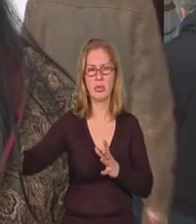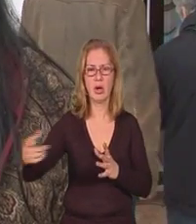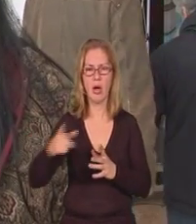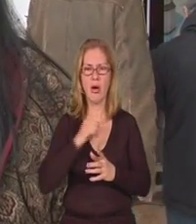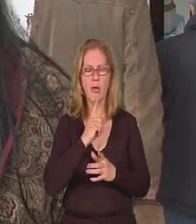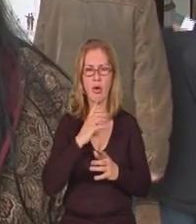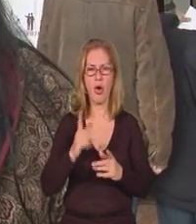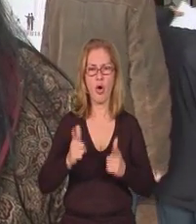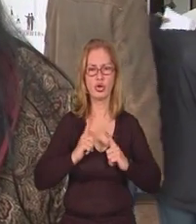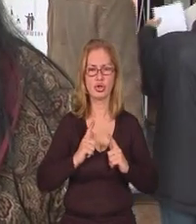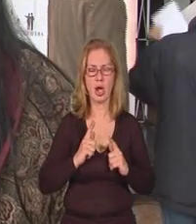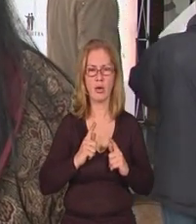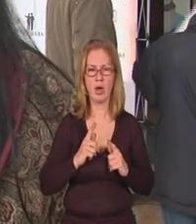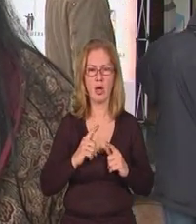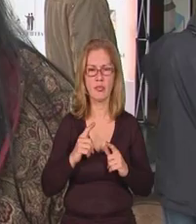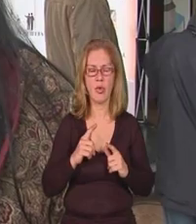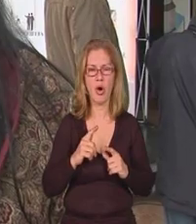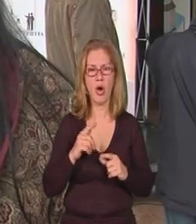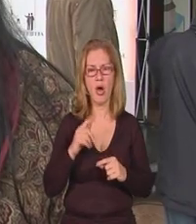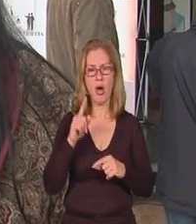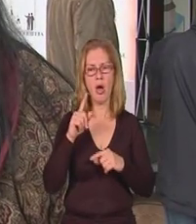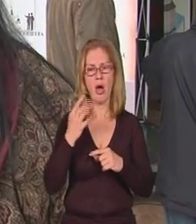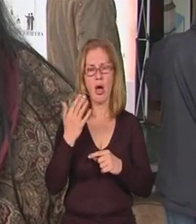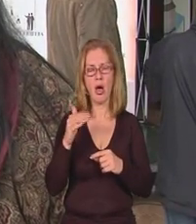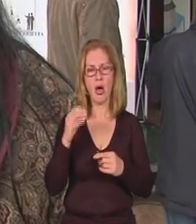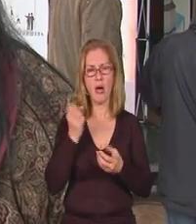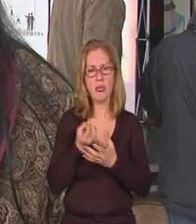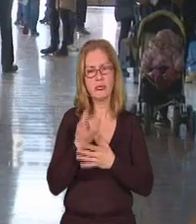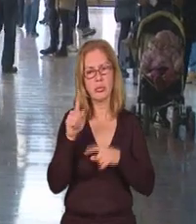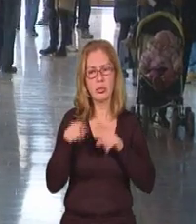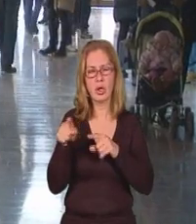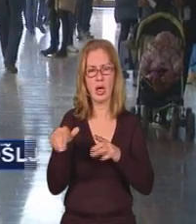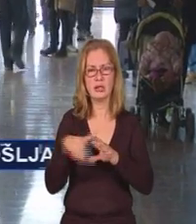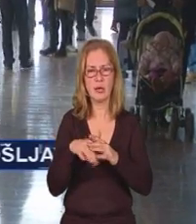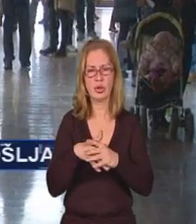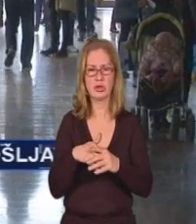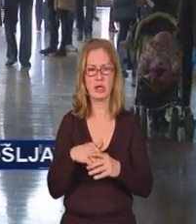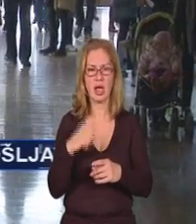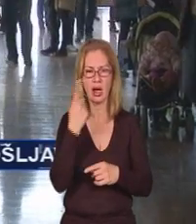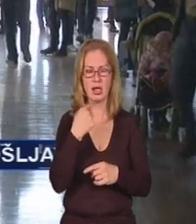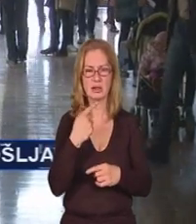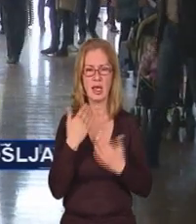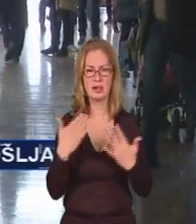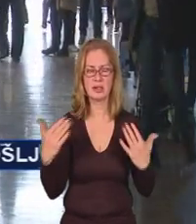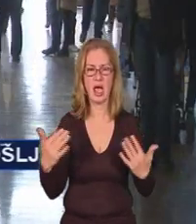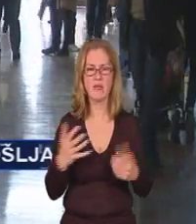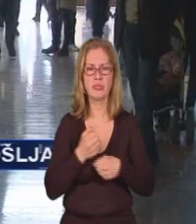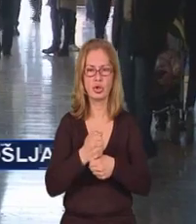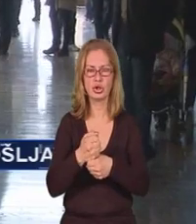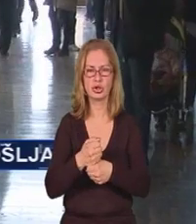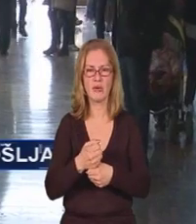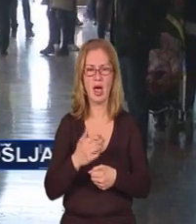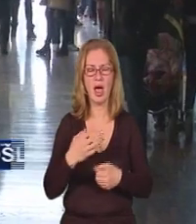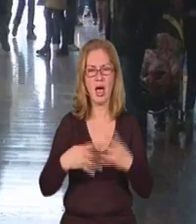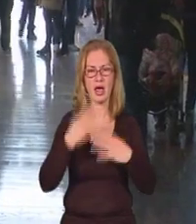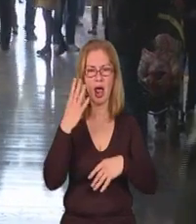kojoj očekujemo posle sajma i određeni broj zaposlenih lica. Sajam zapošljavanja jedna je od mera zapošljavanja koju